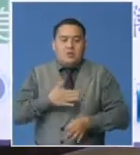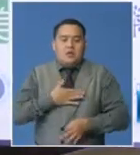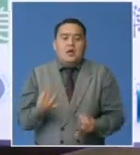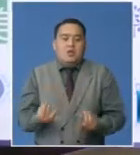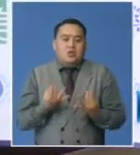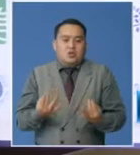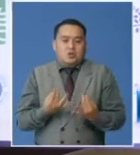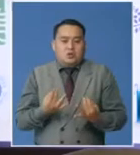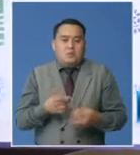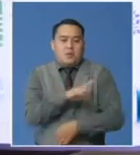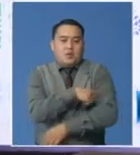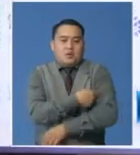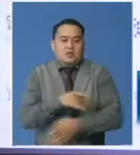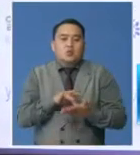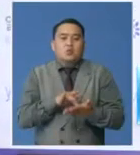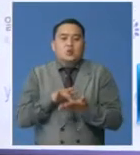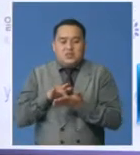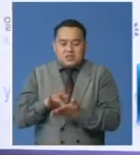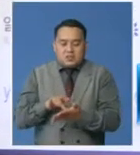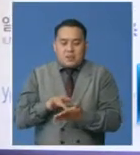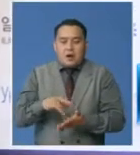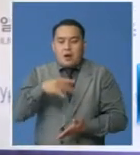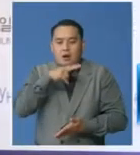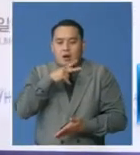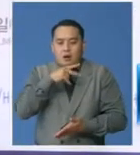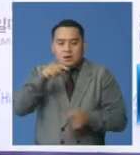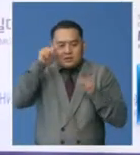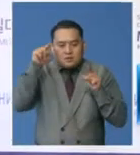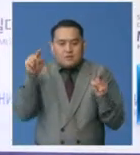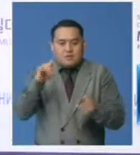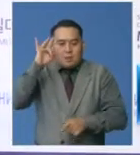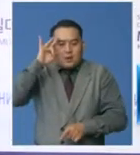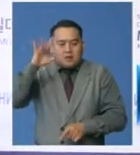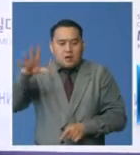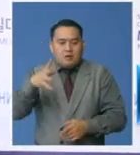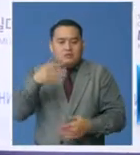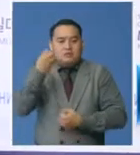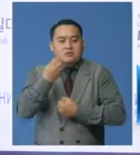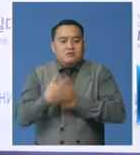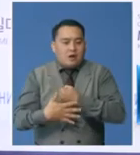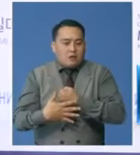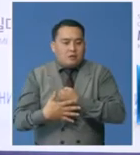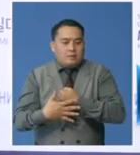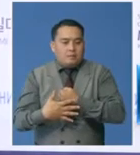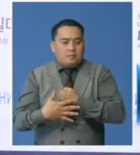именно медицинский туризм, тем более, что Корея известна, да, как центр, в общем-то,